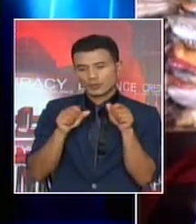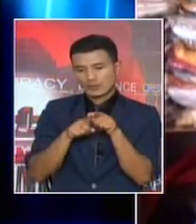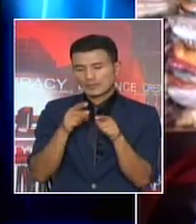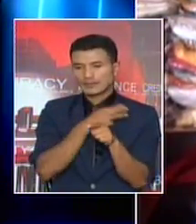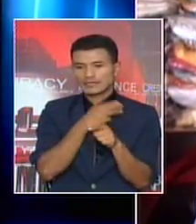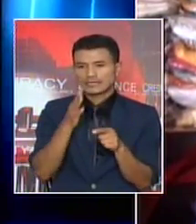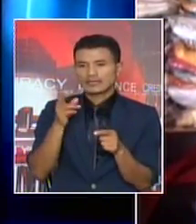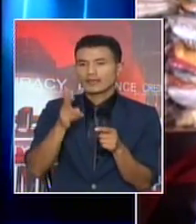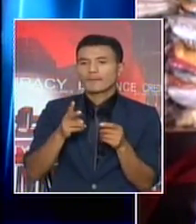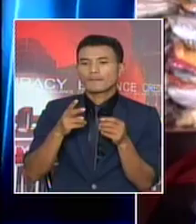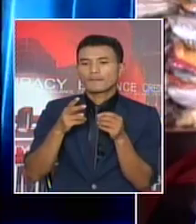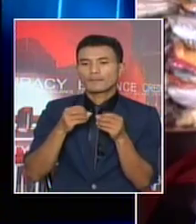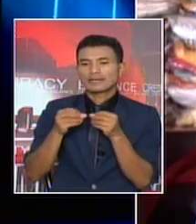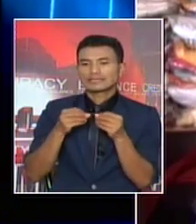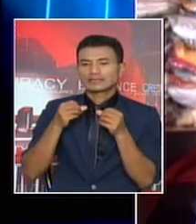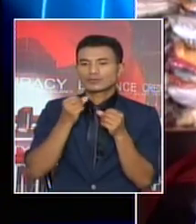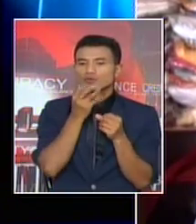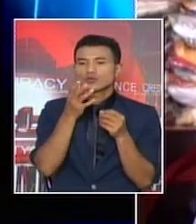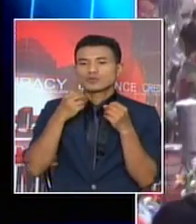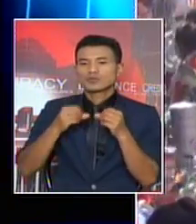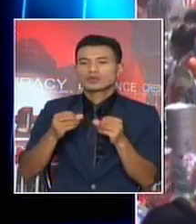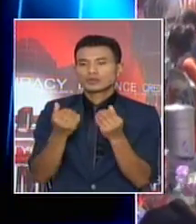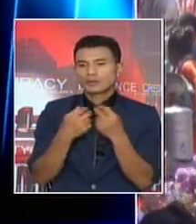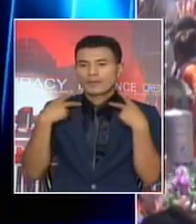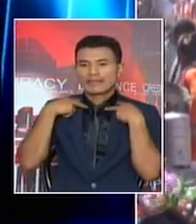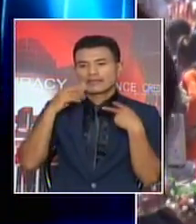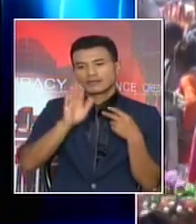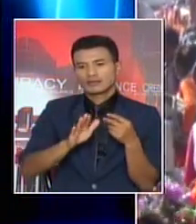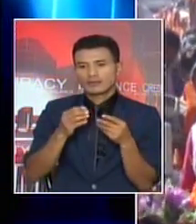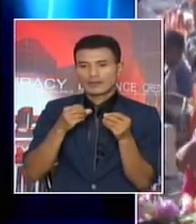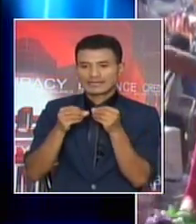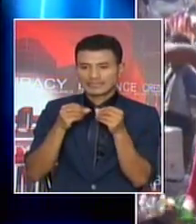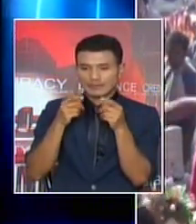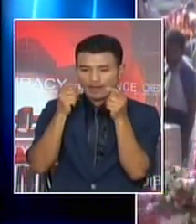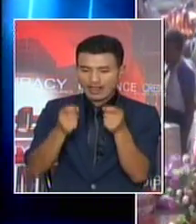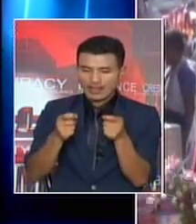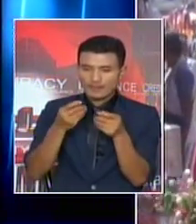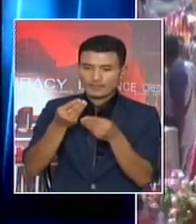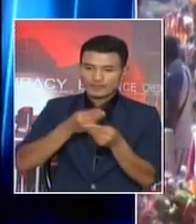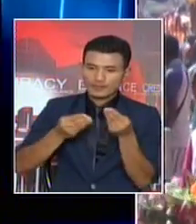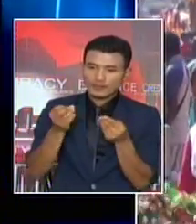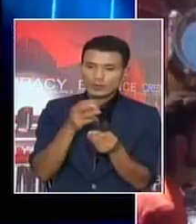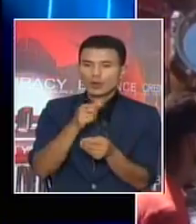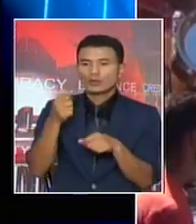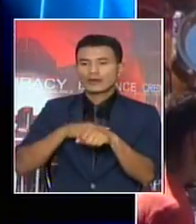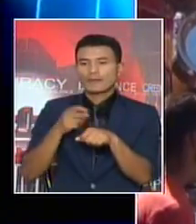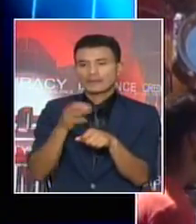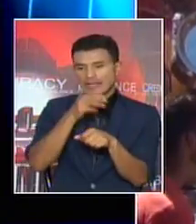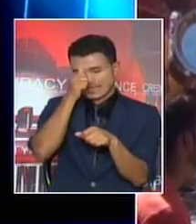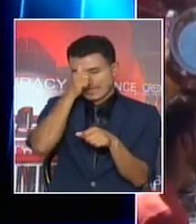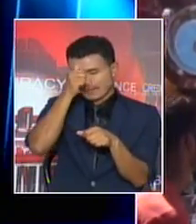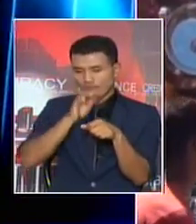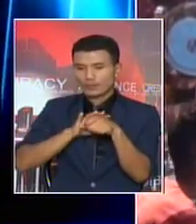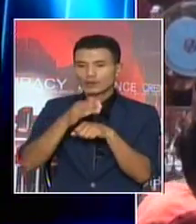त्यही प्लास्टिकको फुल युज गर्नलाई बाध्यता छ। प्लास्टिकका मालाको बिक्री वितरण अन्य समयभन्दा तिहारमा धेरै हुने गरेको